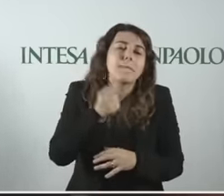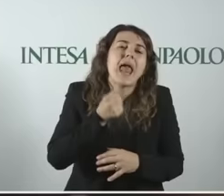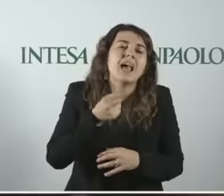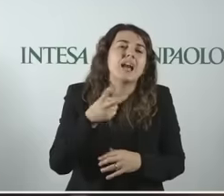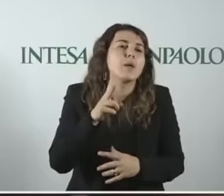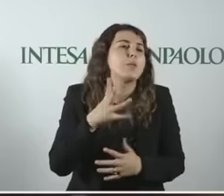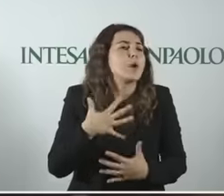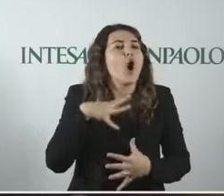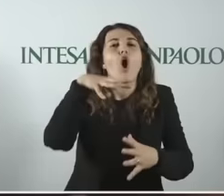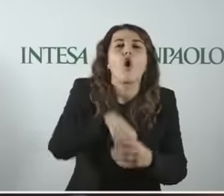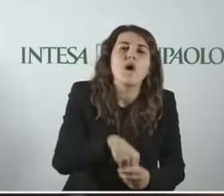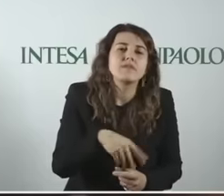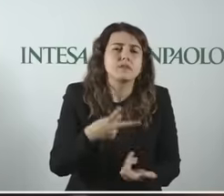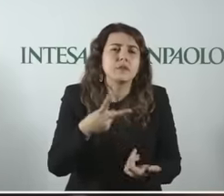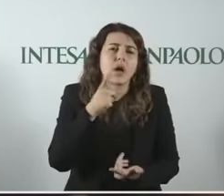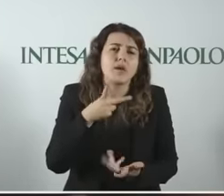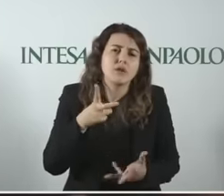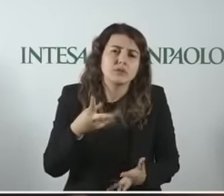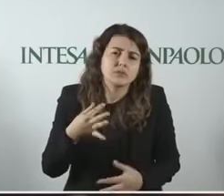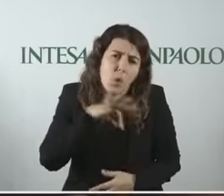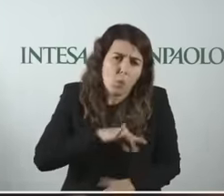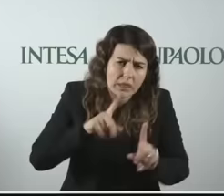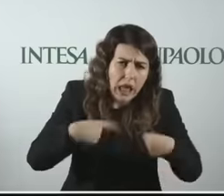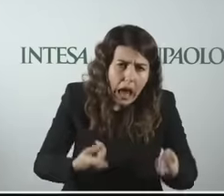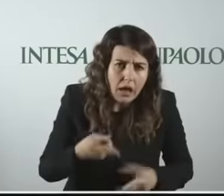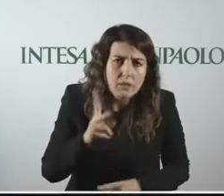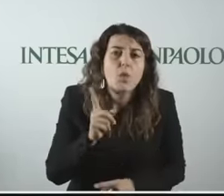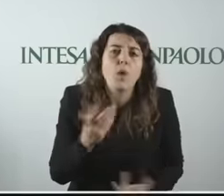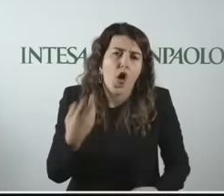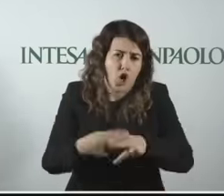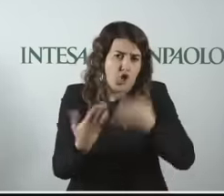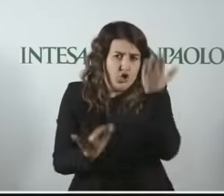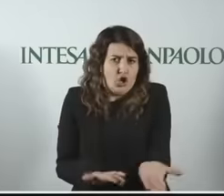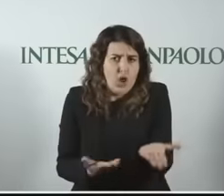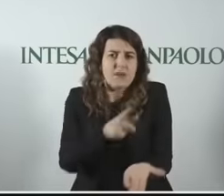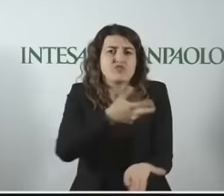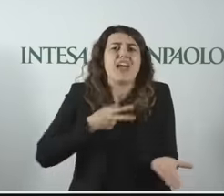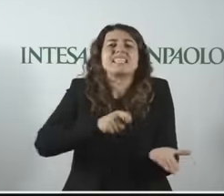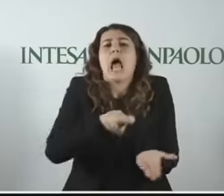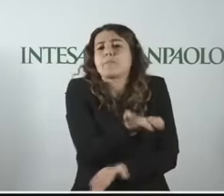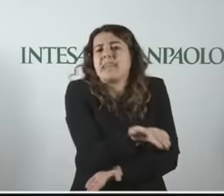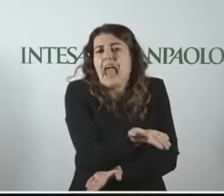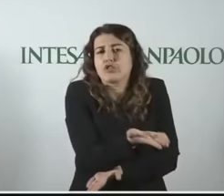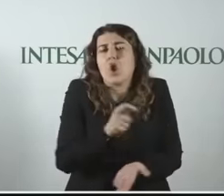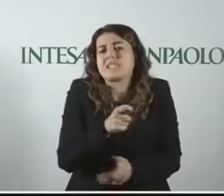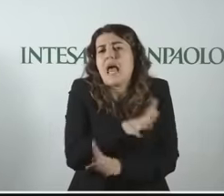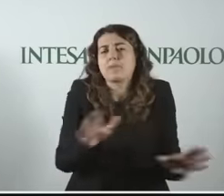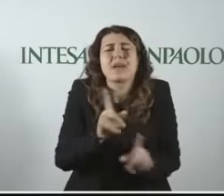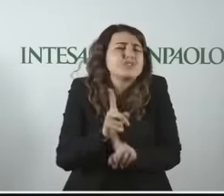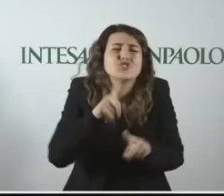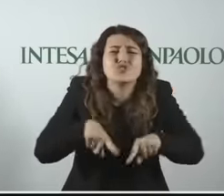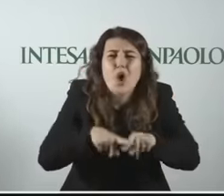più su con cui si guadagna di più naturalmente e andare a Roma da San Pietro perché è sempre il solito